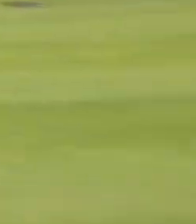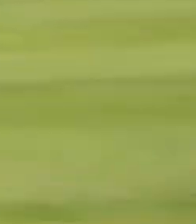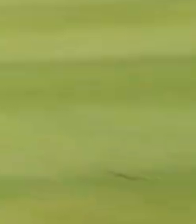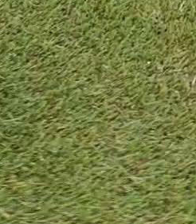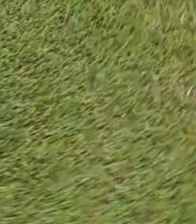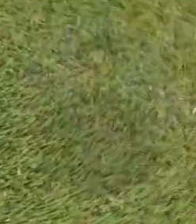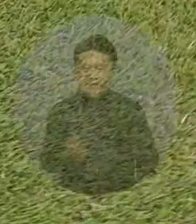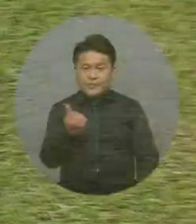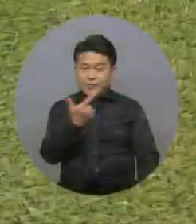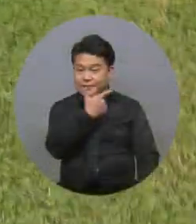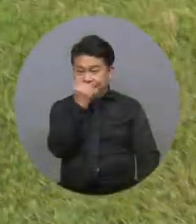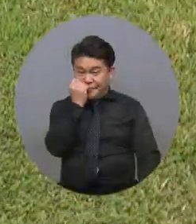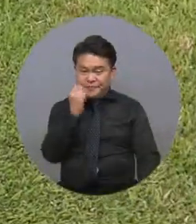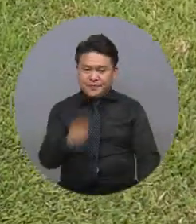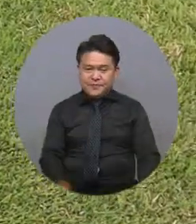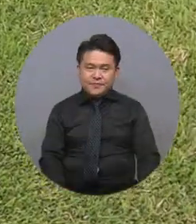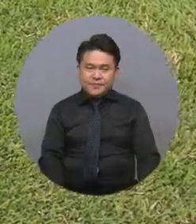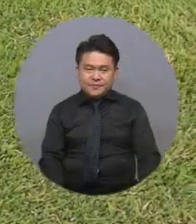짧았네.